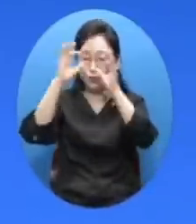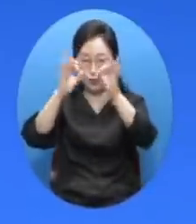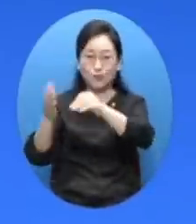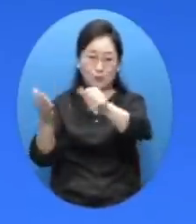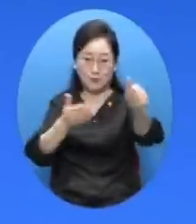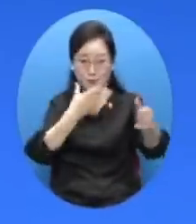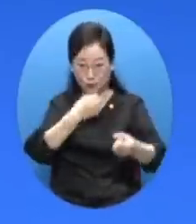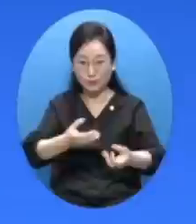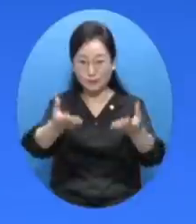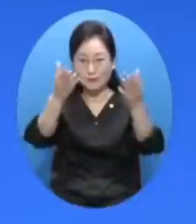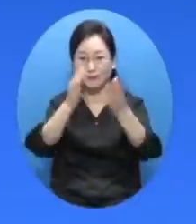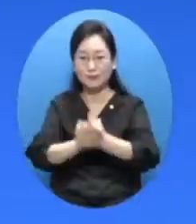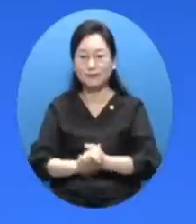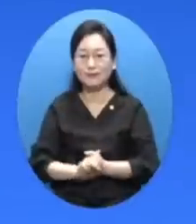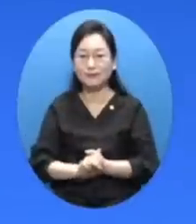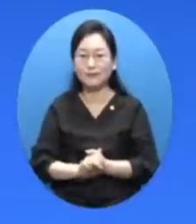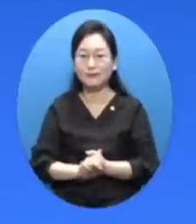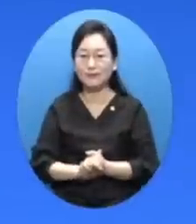주님으로 축원합니다.